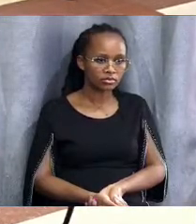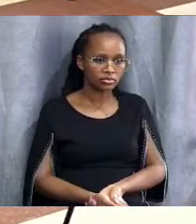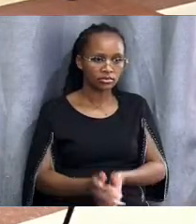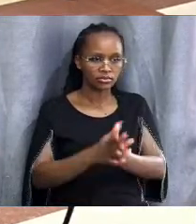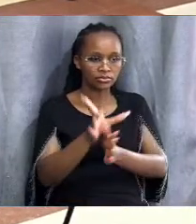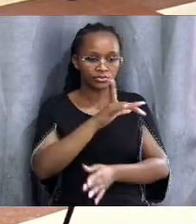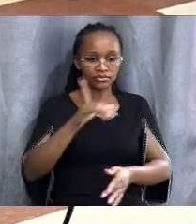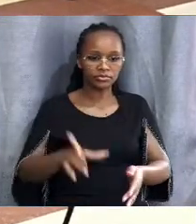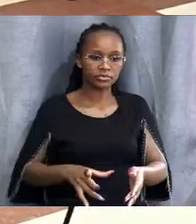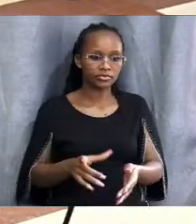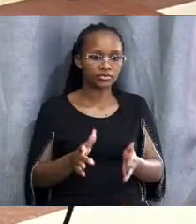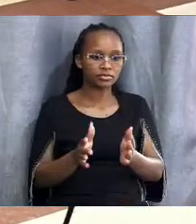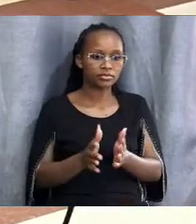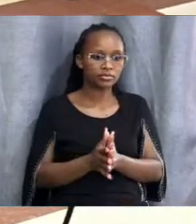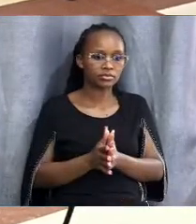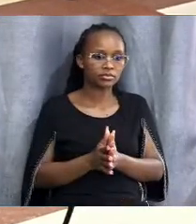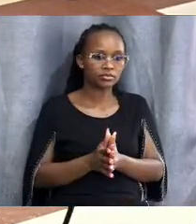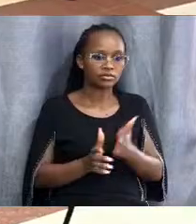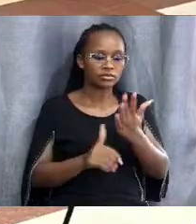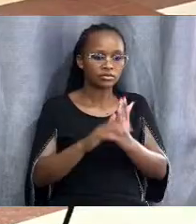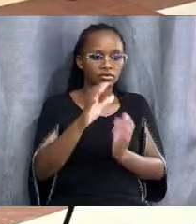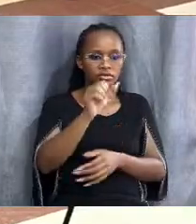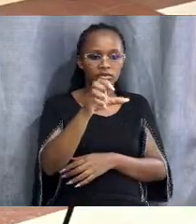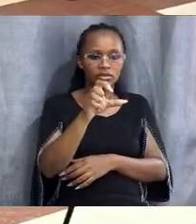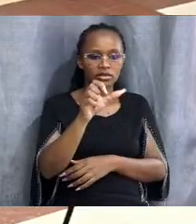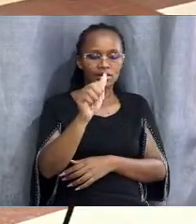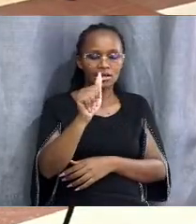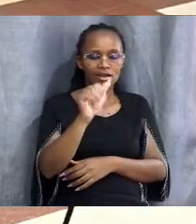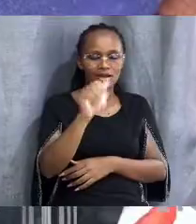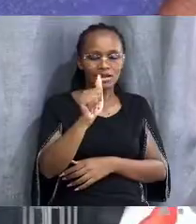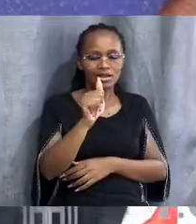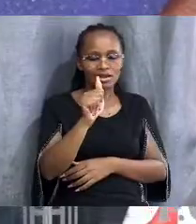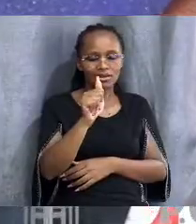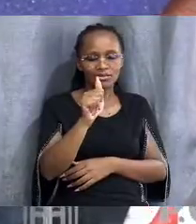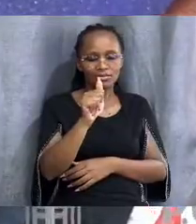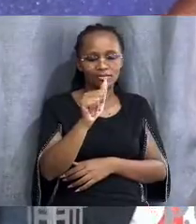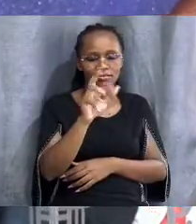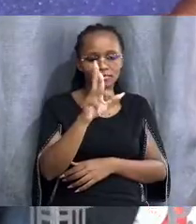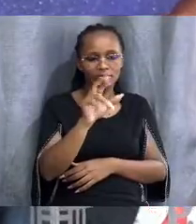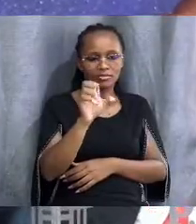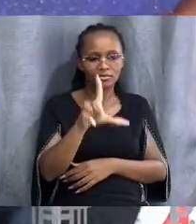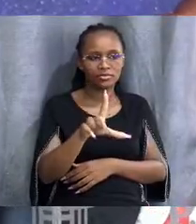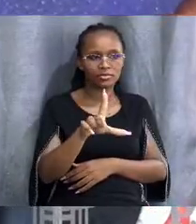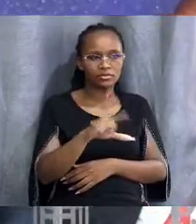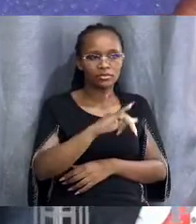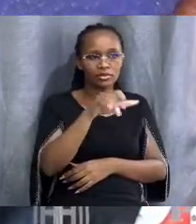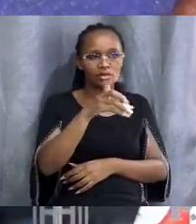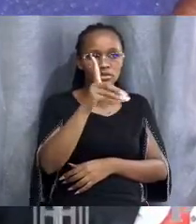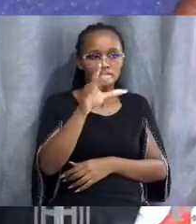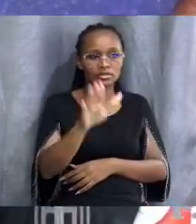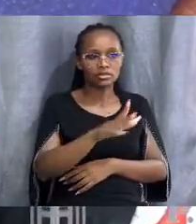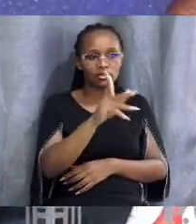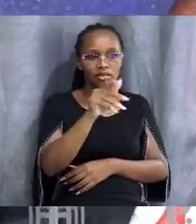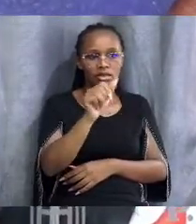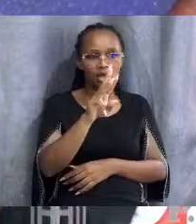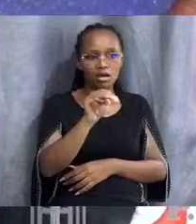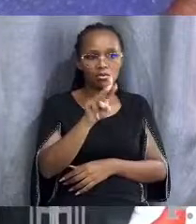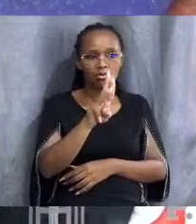Praise Lord. Hamaritwa ni karwa dungu. Lekedho merugano rwa Jed Kamunya